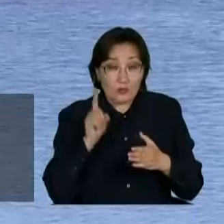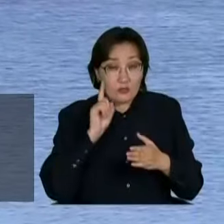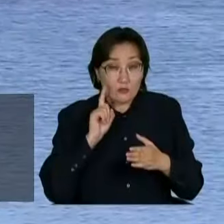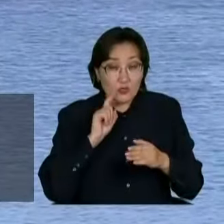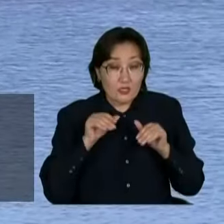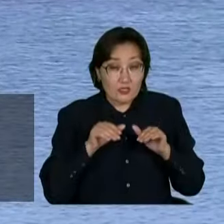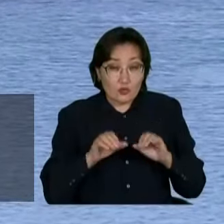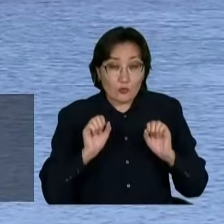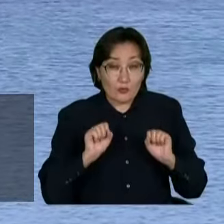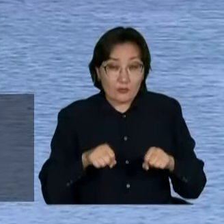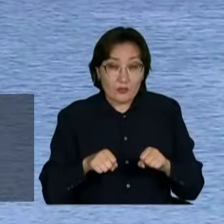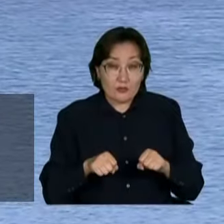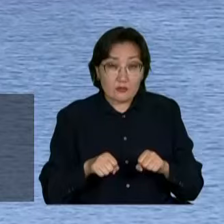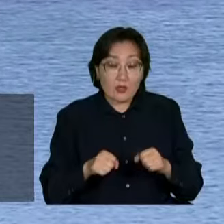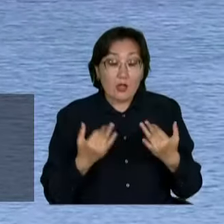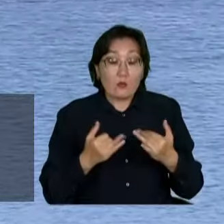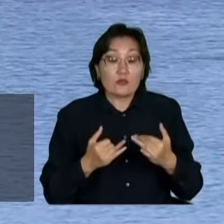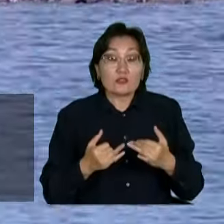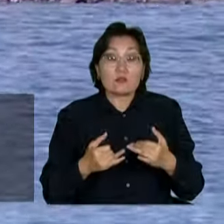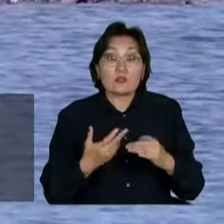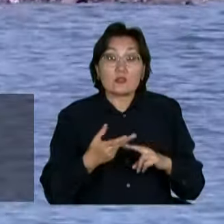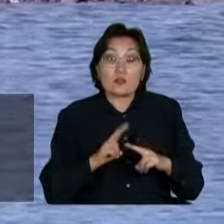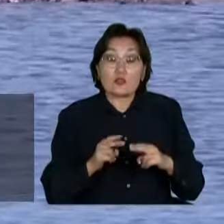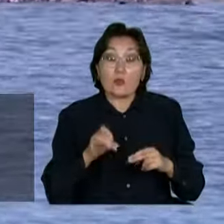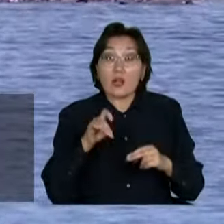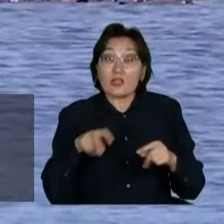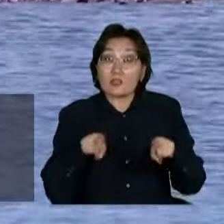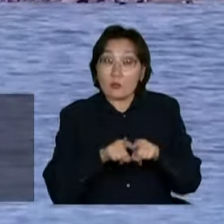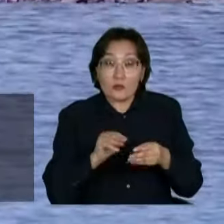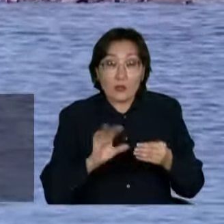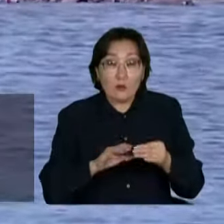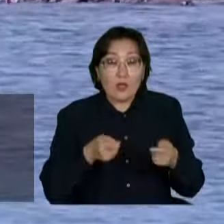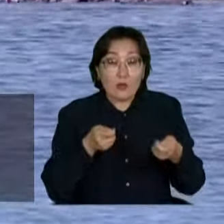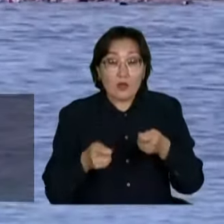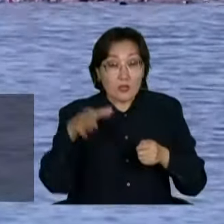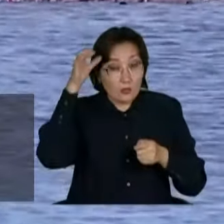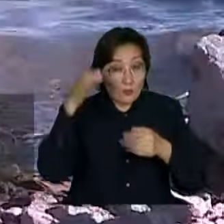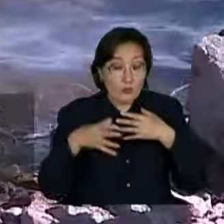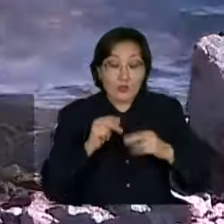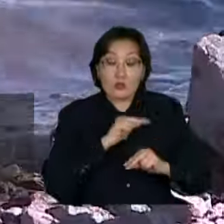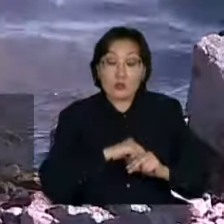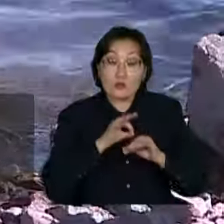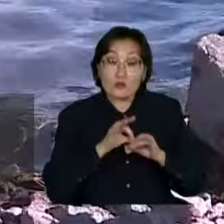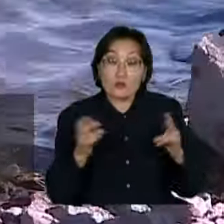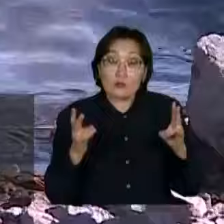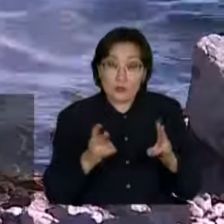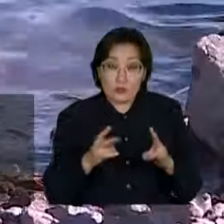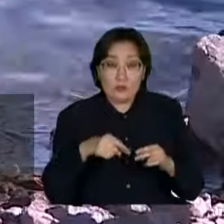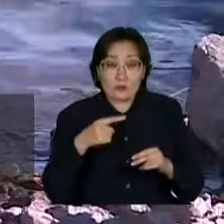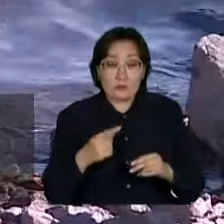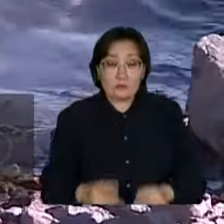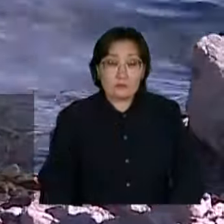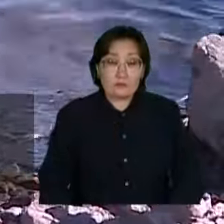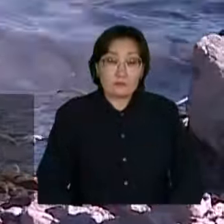болсын шеше тұруға кеңес береді. Ал аралдың кебін киіп қалмас үшін билік ғалымдармен бірлесе жұмыс істемесе болмай тұрғаны тағы